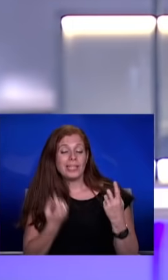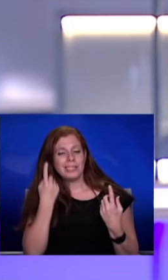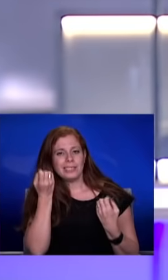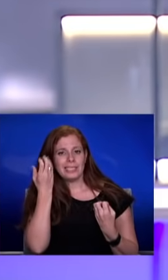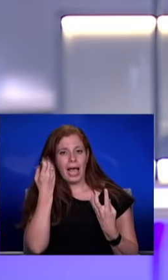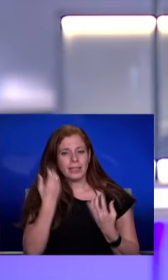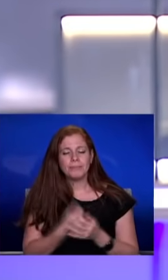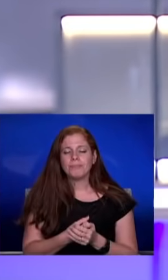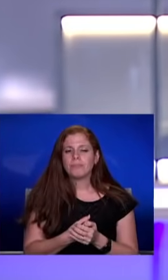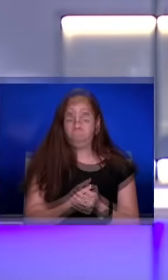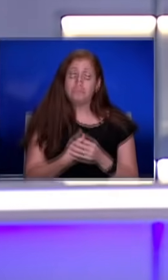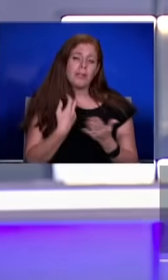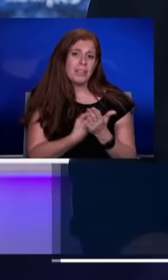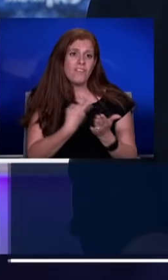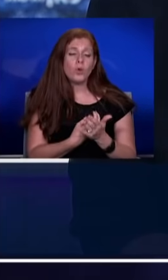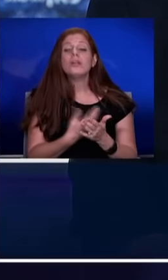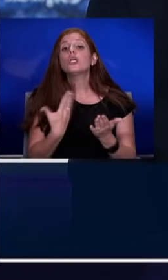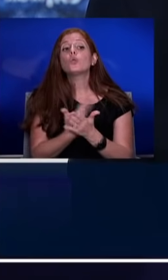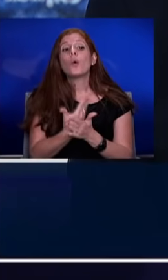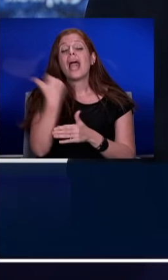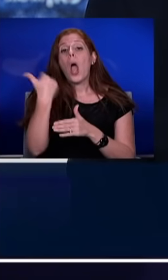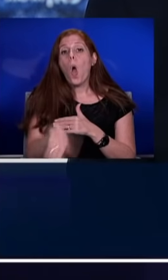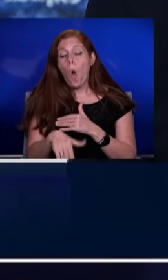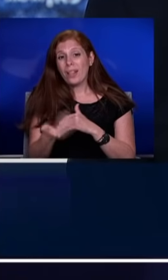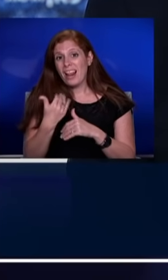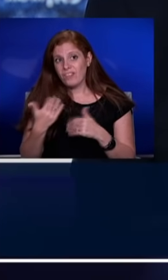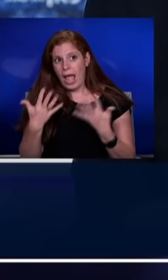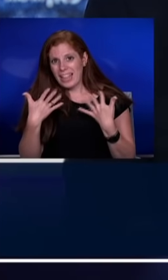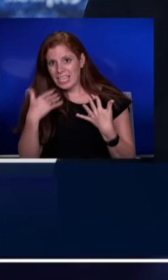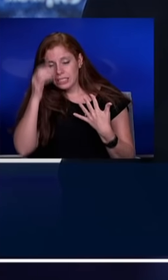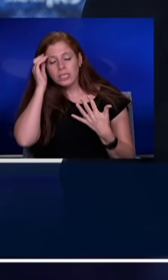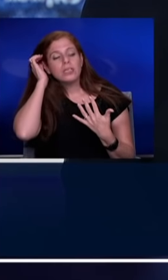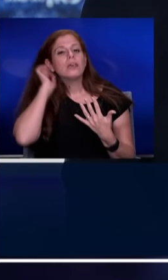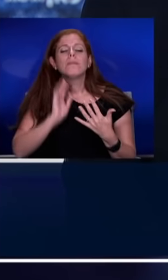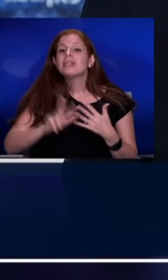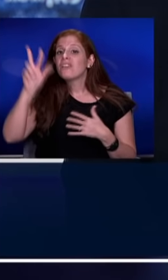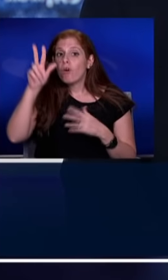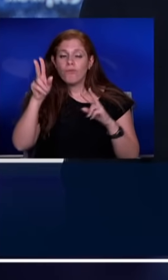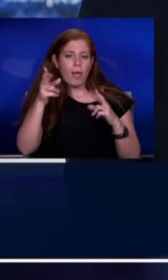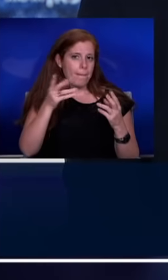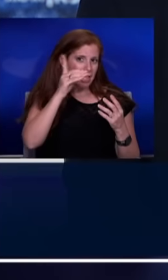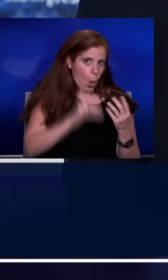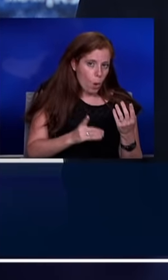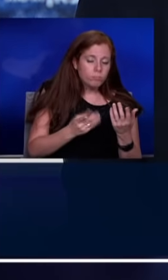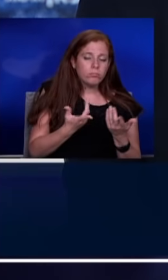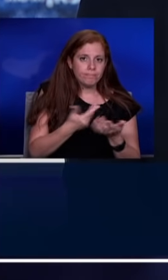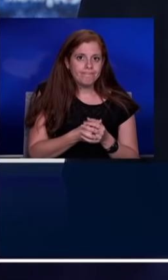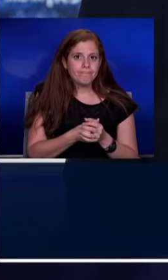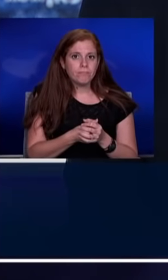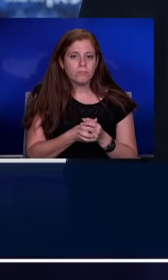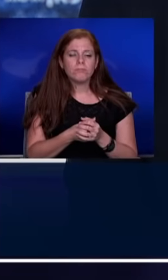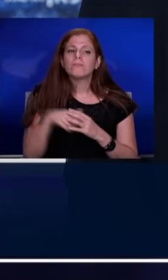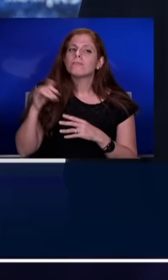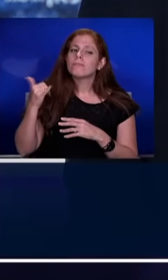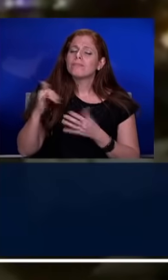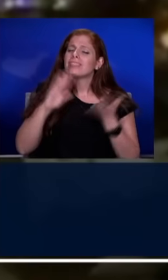בתיאבון, לפני התחזית, עדכון אחרון על המתרחש בשעה האחרונה בשתי הגזרות, בצפון ובדרום. חזרנו אליך, איתי בלומנטל, כתבנו הצבאי. כן, הכל